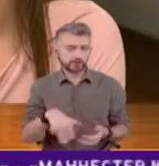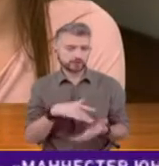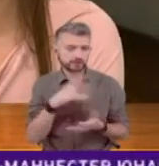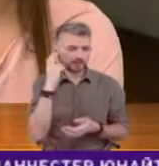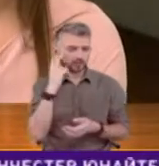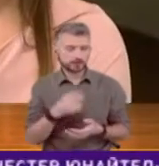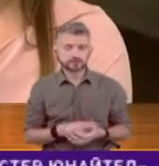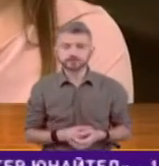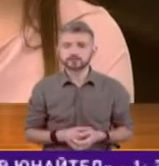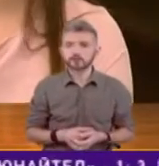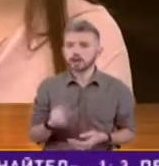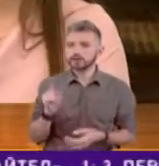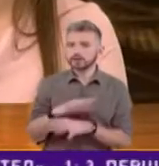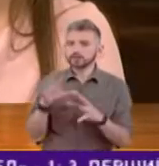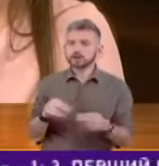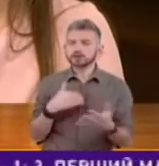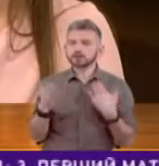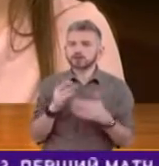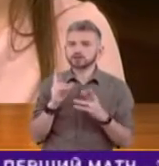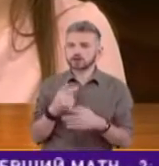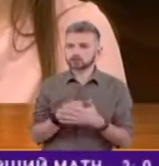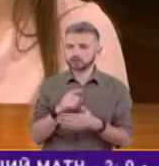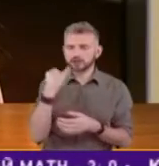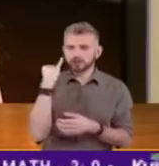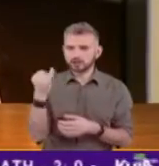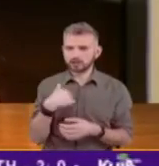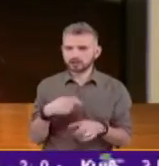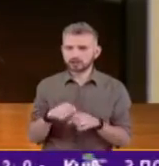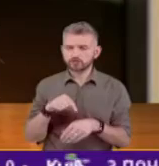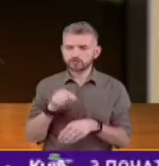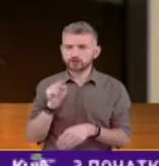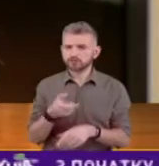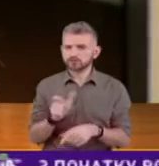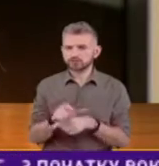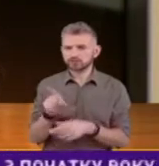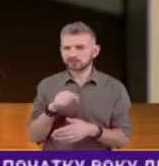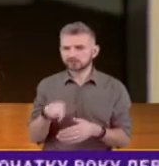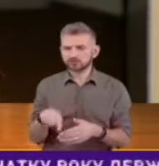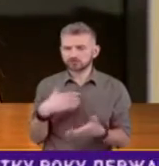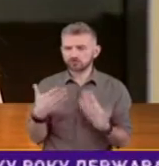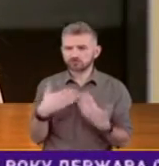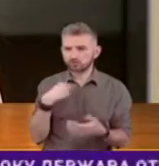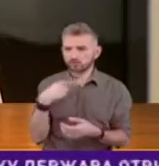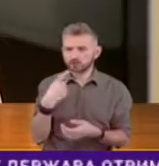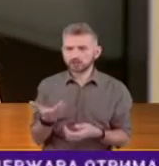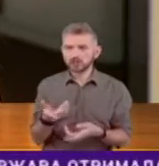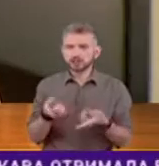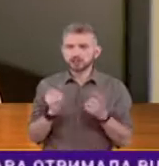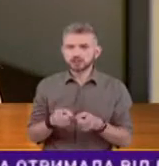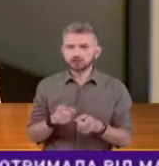Києві. А ви взагалі як ставитеся до цієї ідеї? Тому що я так відчуваю, що ви досить скептично взагалі про це говорите, тому що